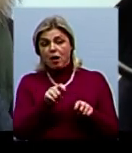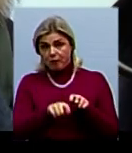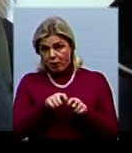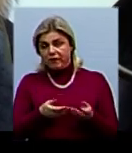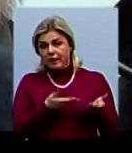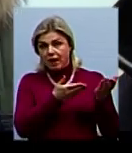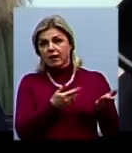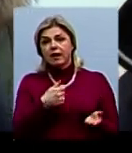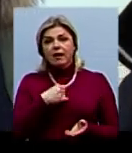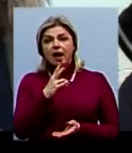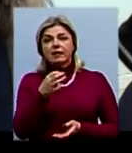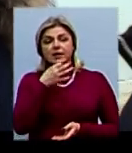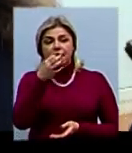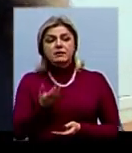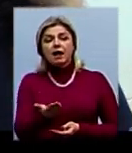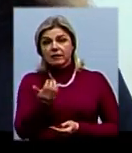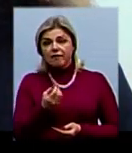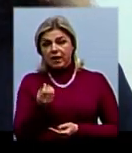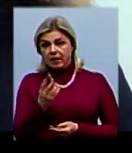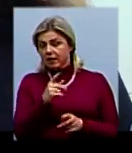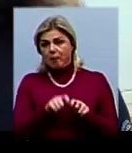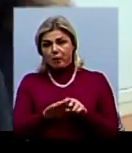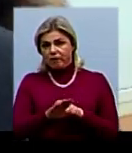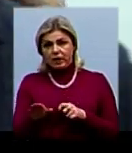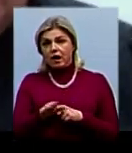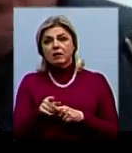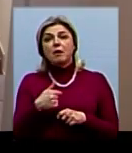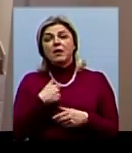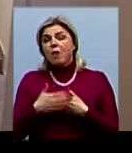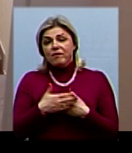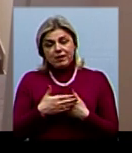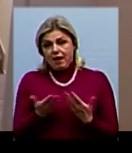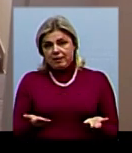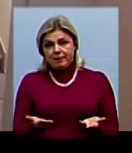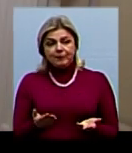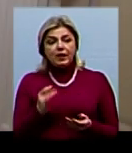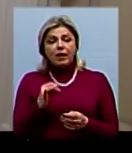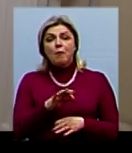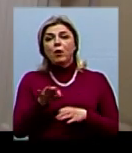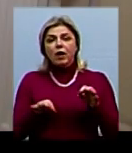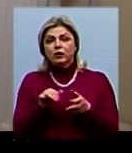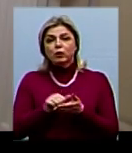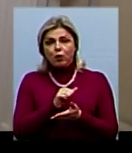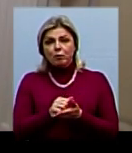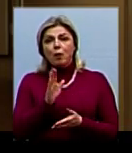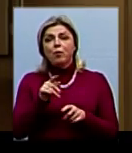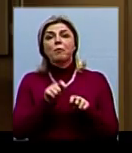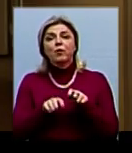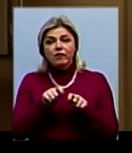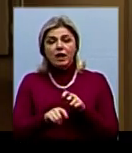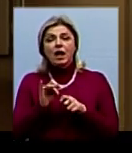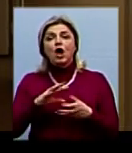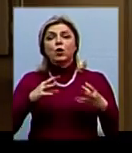Че, я же не сказал, технадзор, давайте мне деньги не проверять. Проверяйте, елки-палки, чего вы меня обвиняете? Проектную документацию проверяют в управлении капитального будівництва.